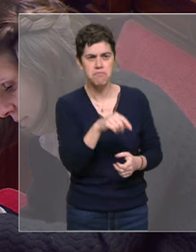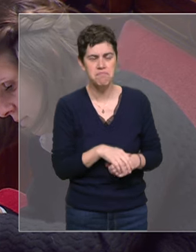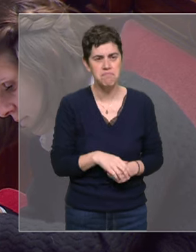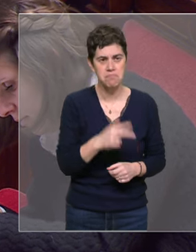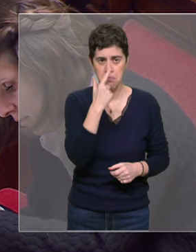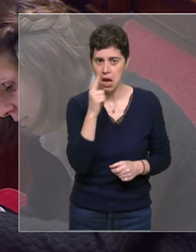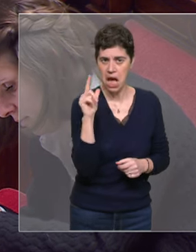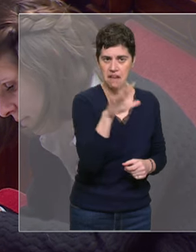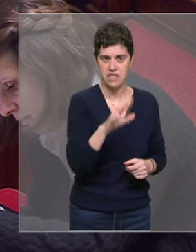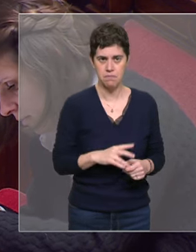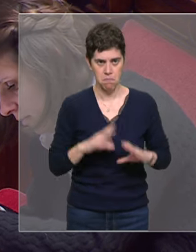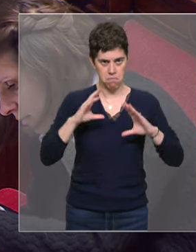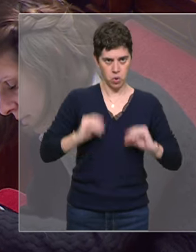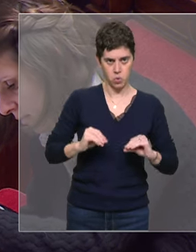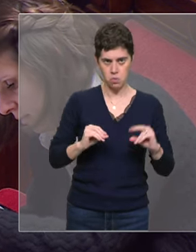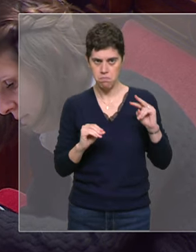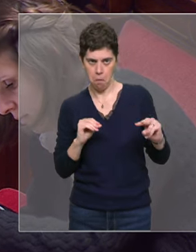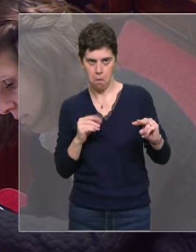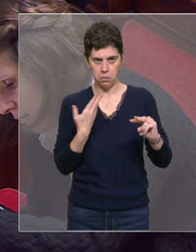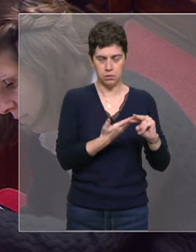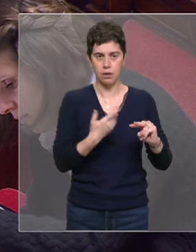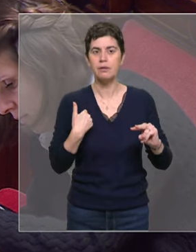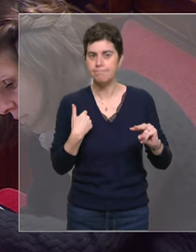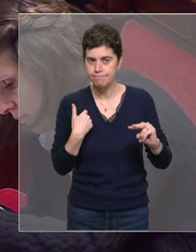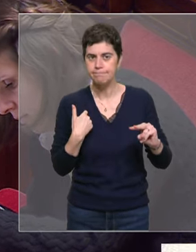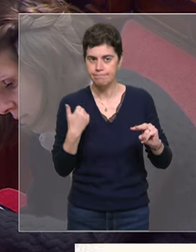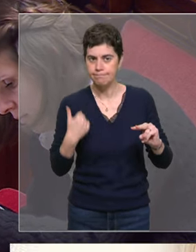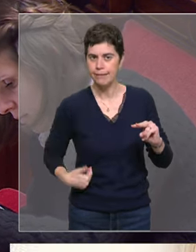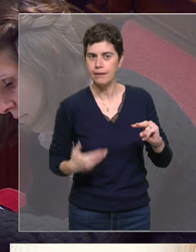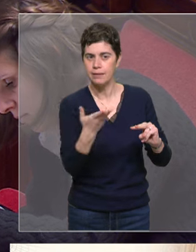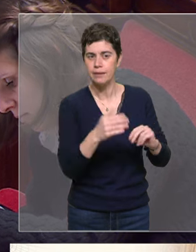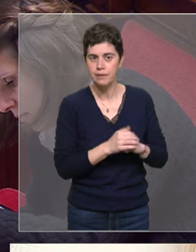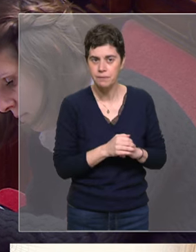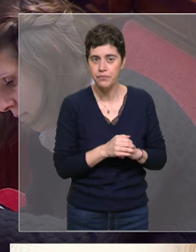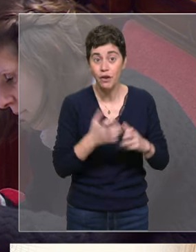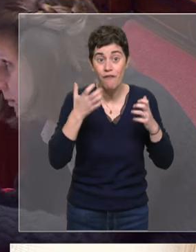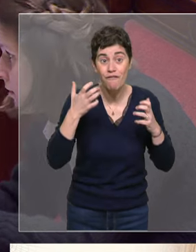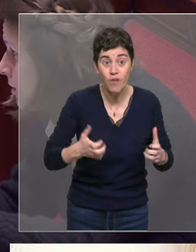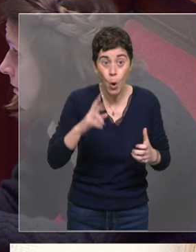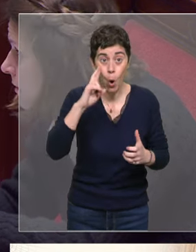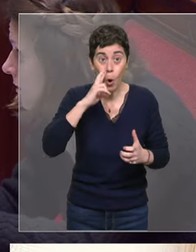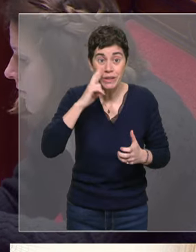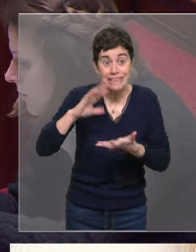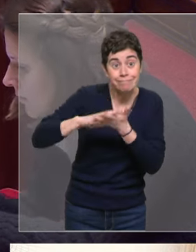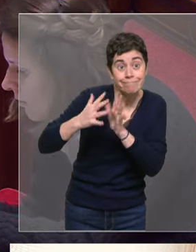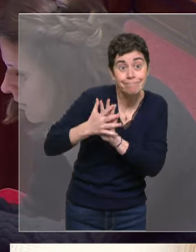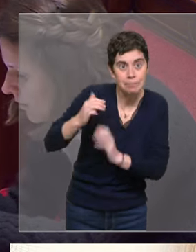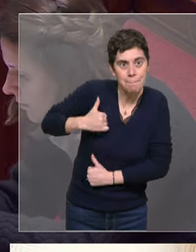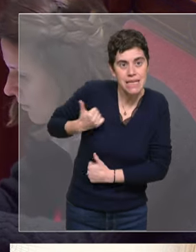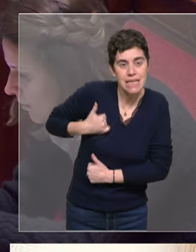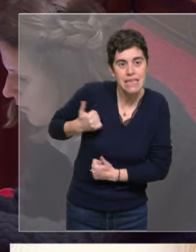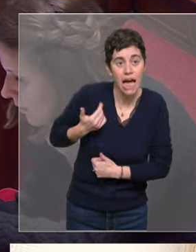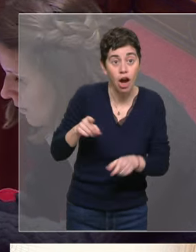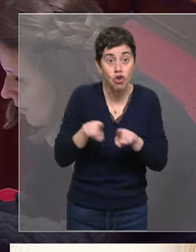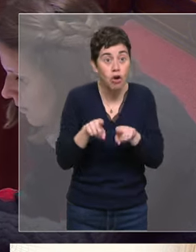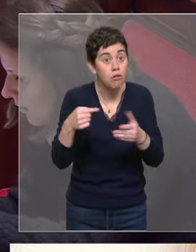été les vôtres, Madame Le Pen, vous défendiez une alliance militaire avec la Russie. Pas il y a 10 ans, pas il